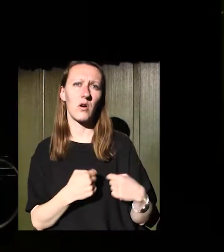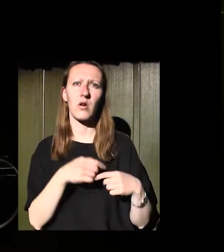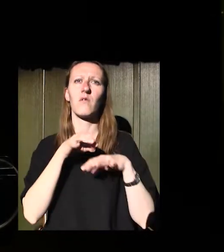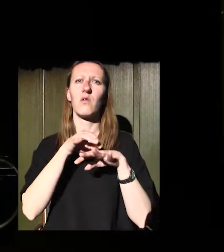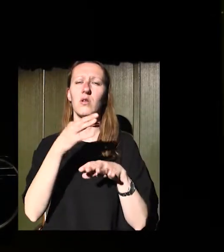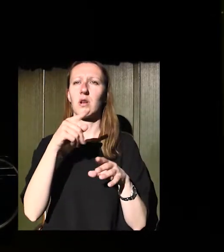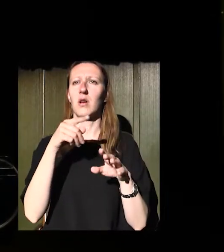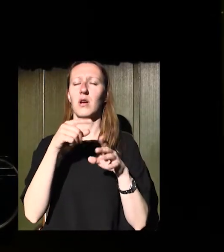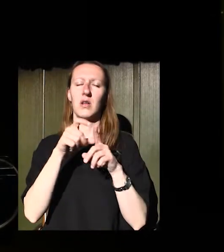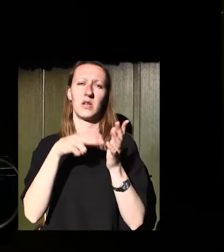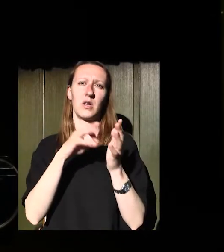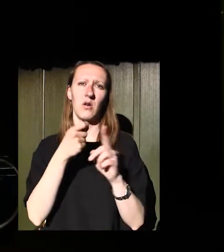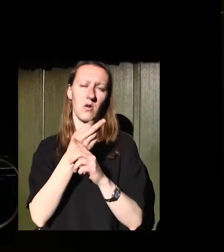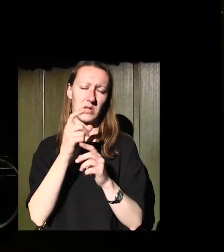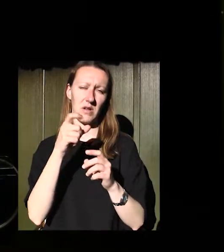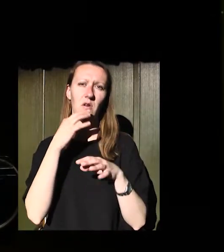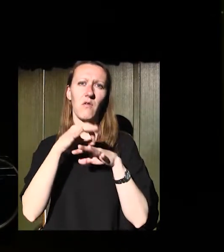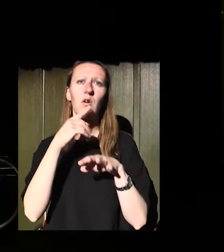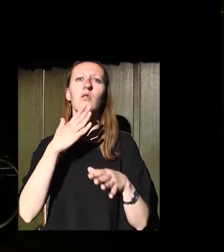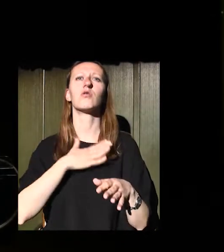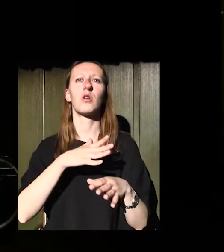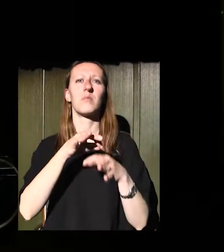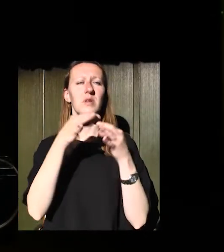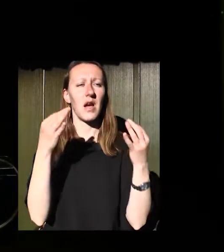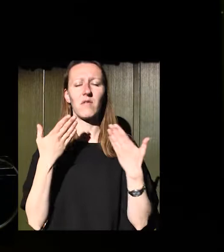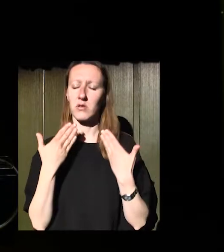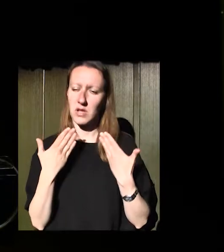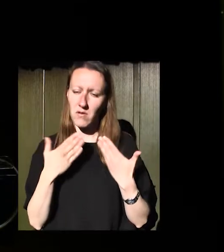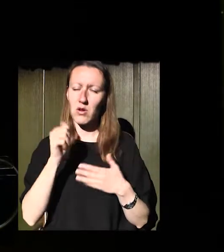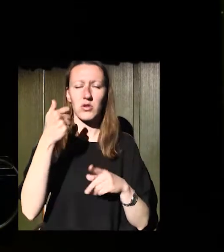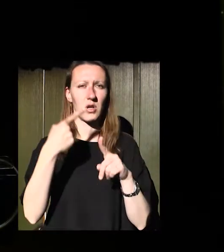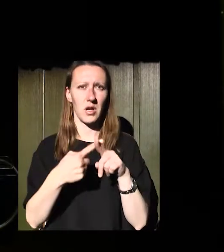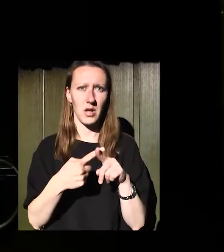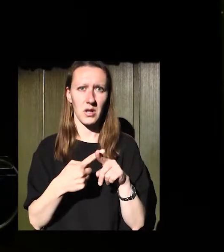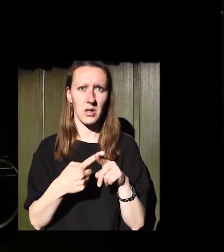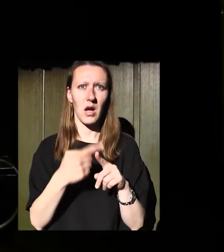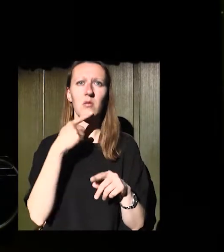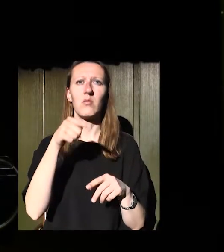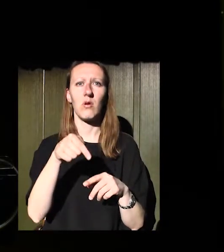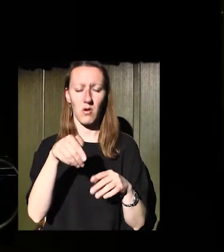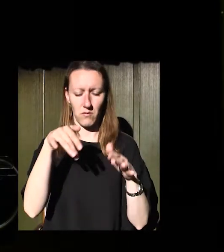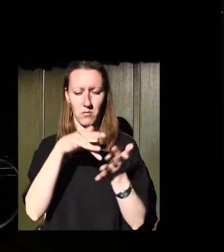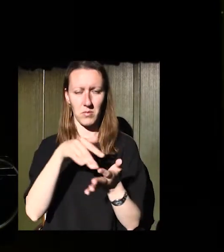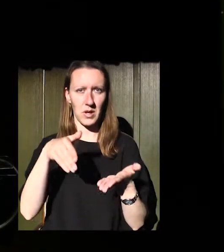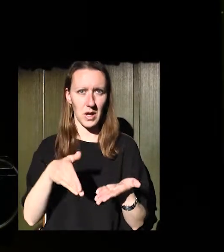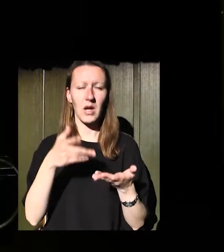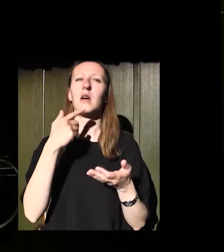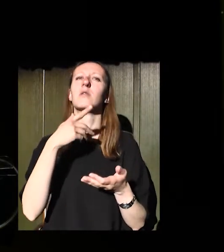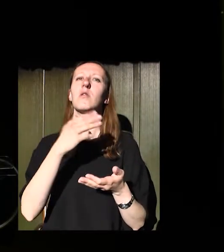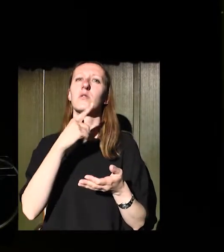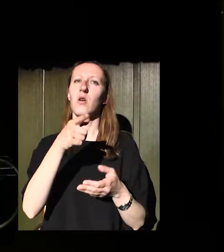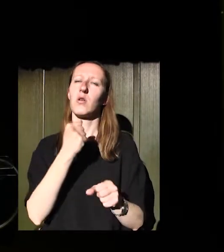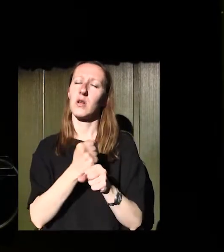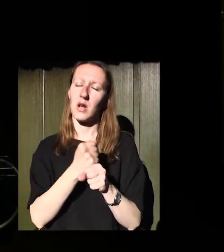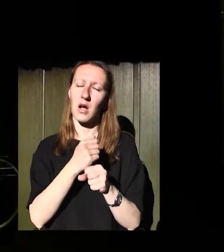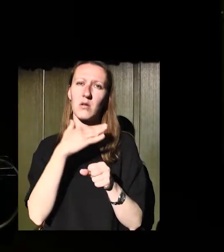volontari guidati da Dino Coslevac, che voglio pubblicamente ringraziare ancora una volta in questa sede per